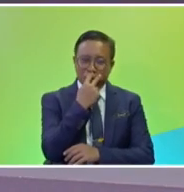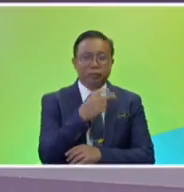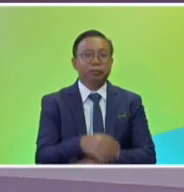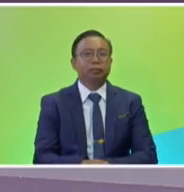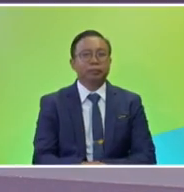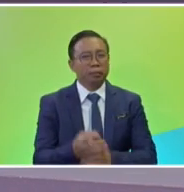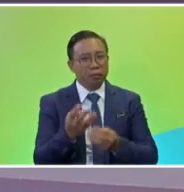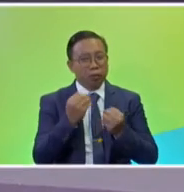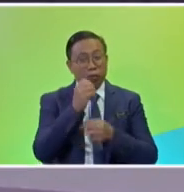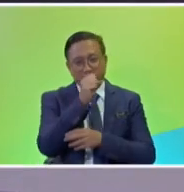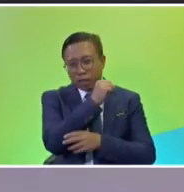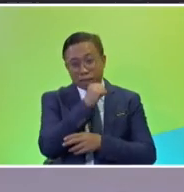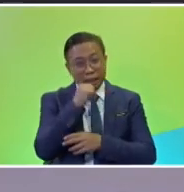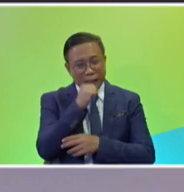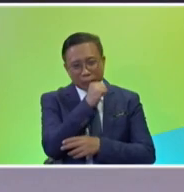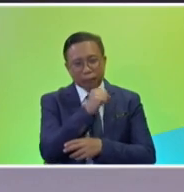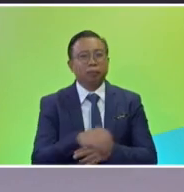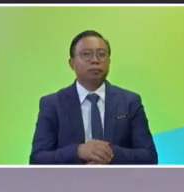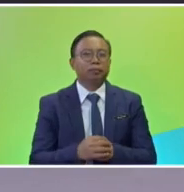Ice cream.